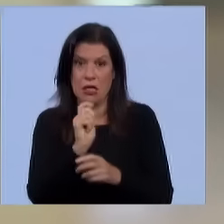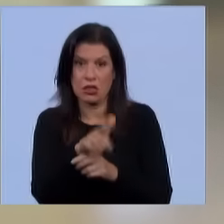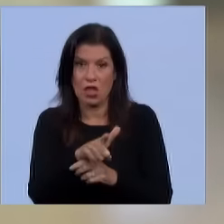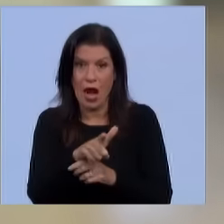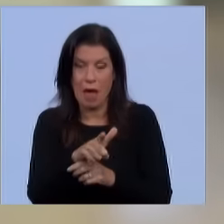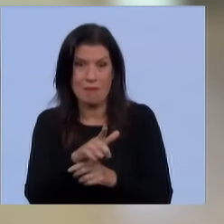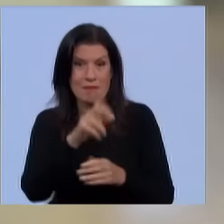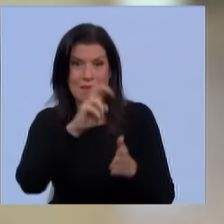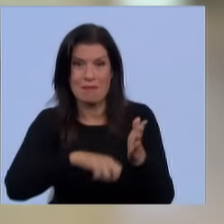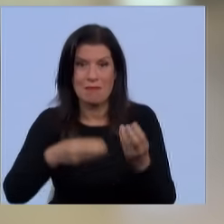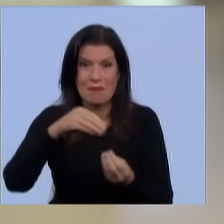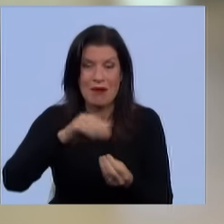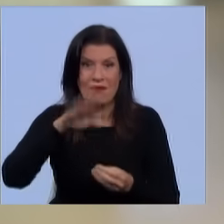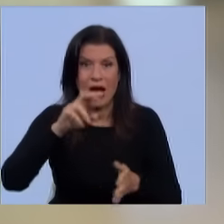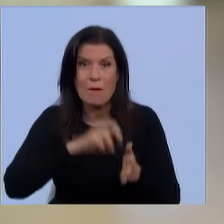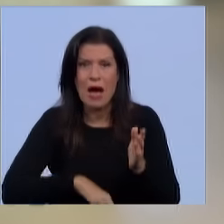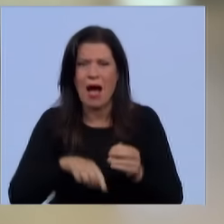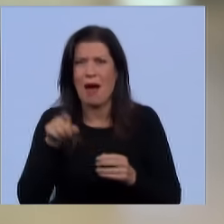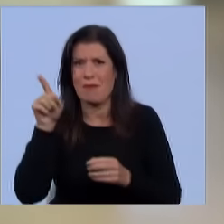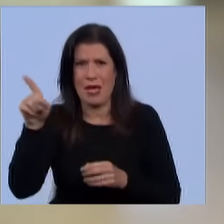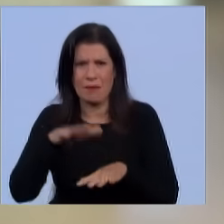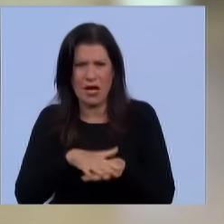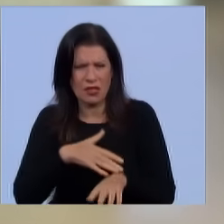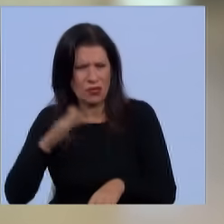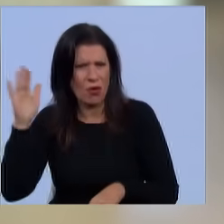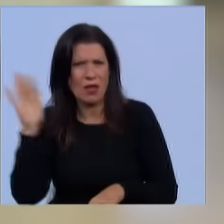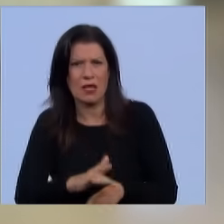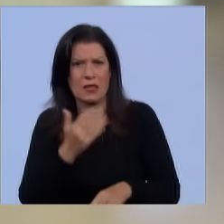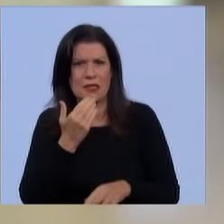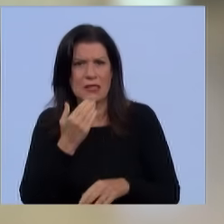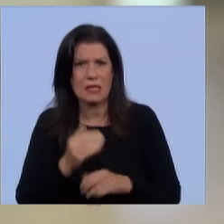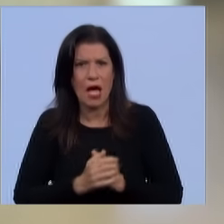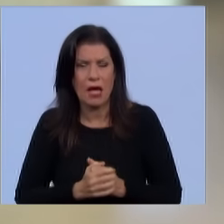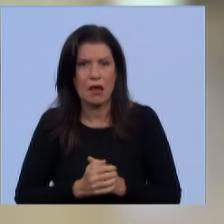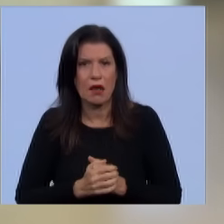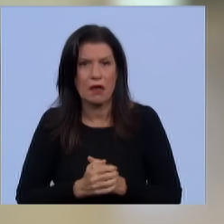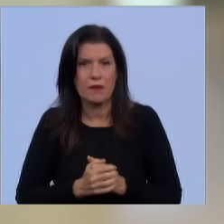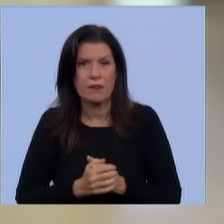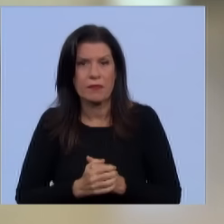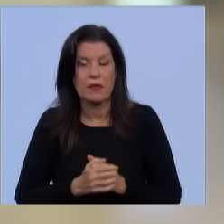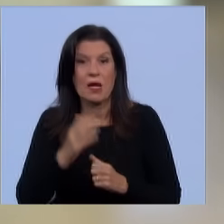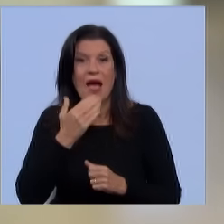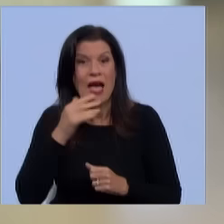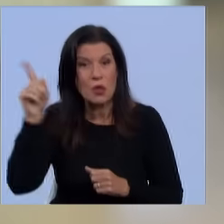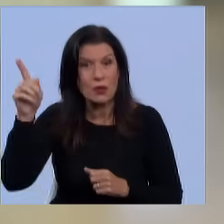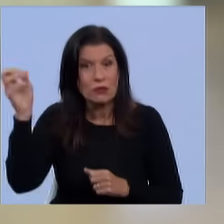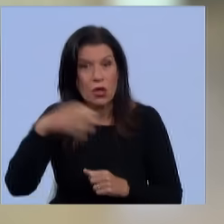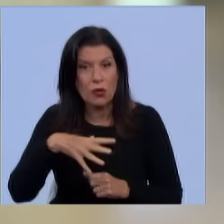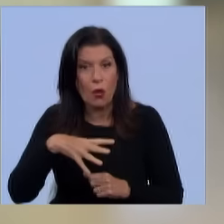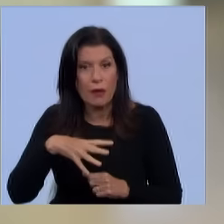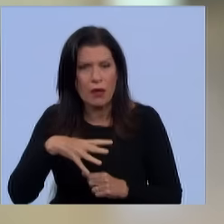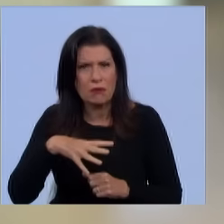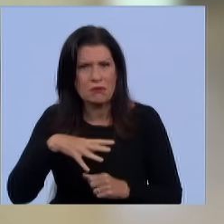מטורף למדינת ישראל על ידי כל היהודים שתורמים. הם יכאב להם לתת את התרומה למדינה